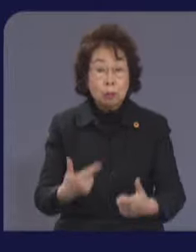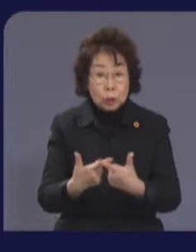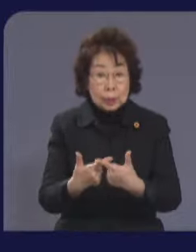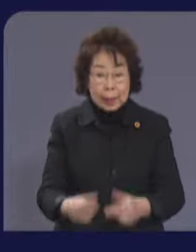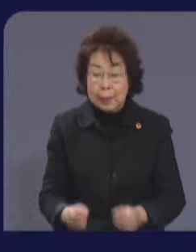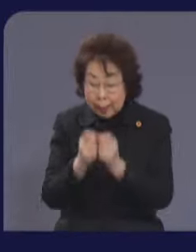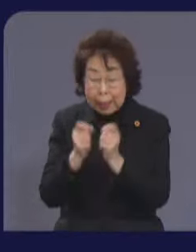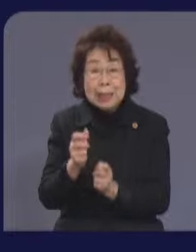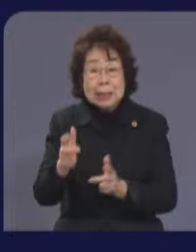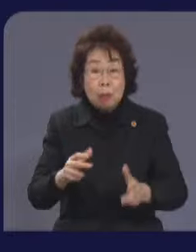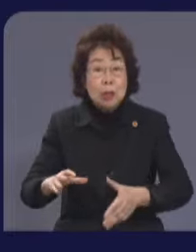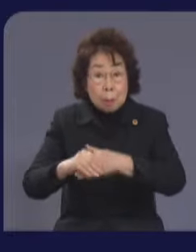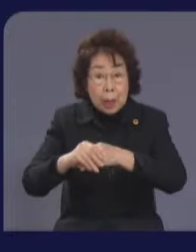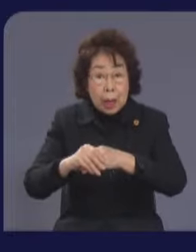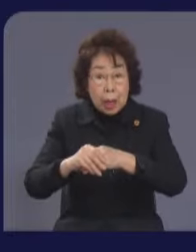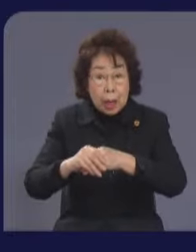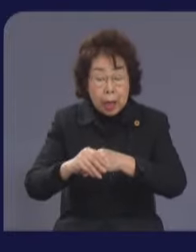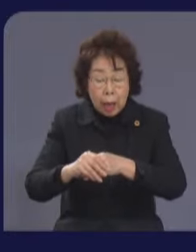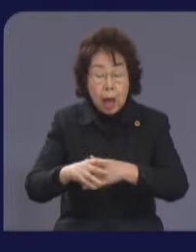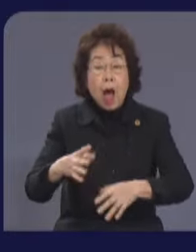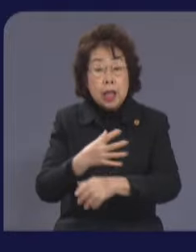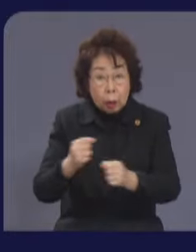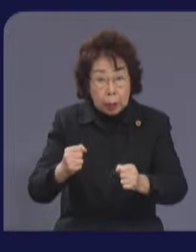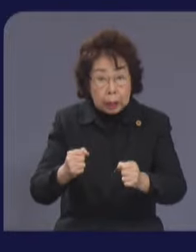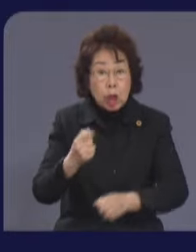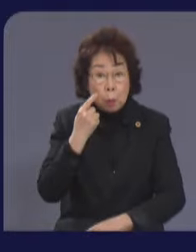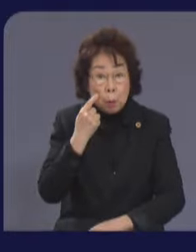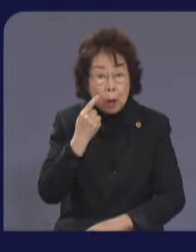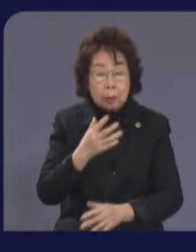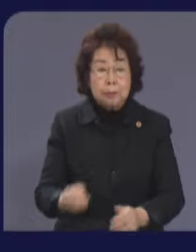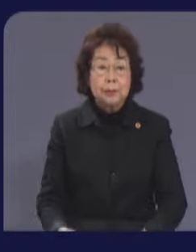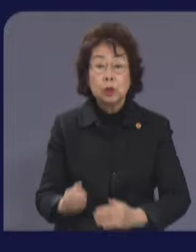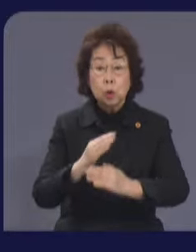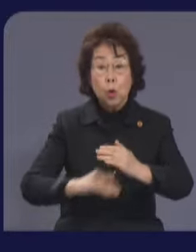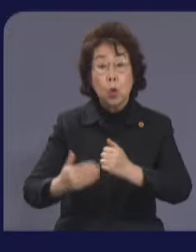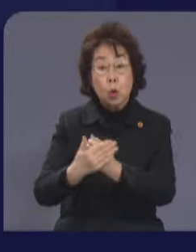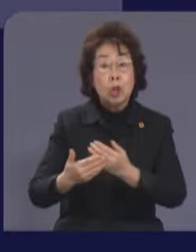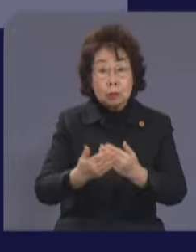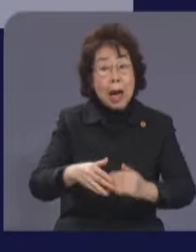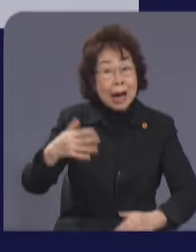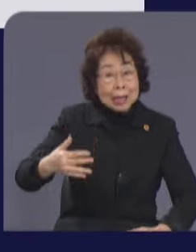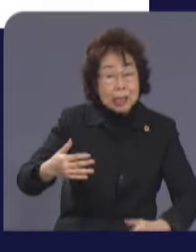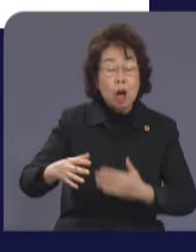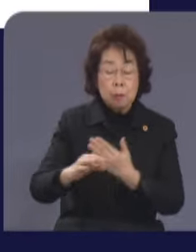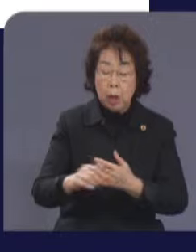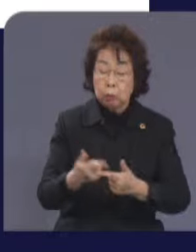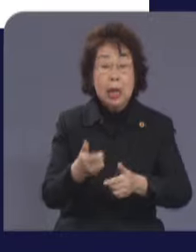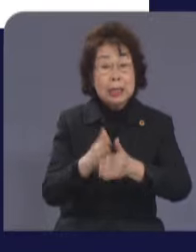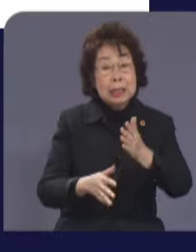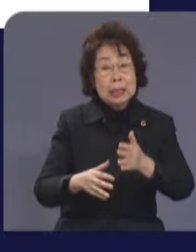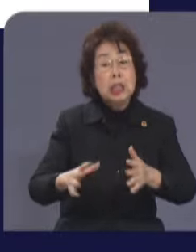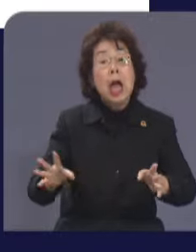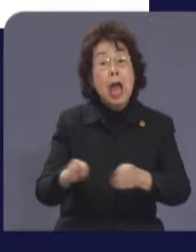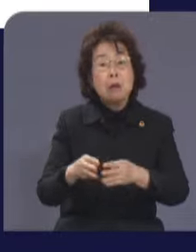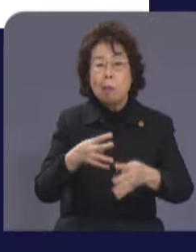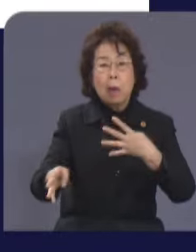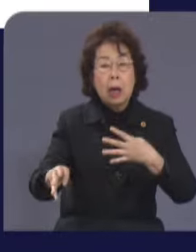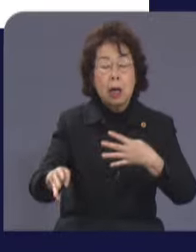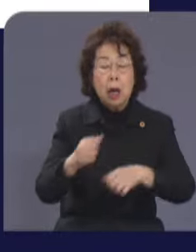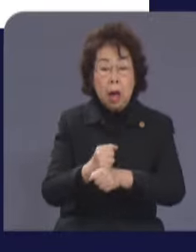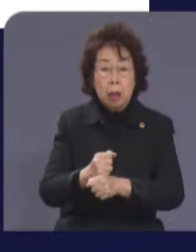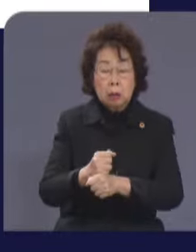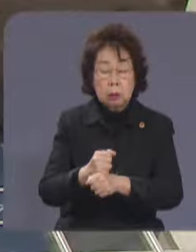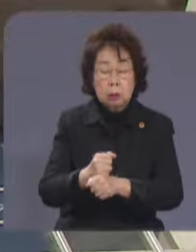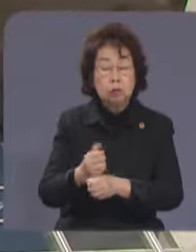부산시와 이 민간 사업자가 맺은 공공기여 협약서를 보면 공공기여를 이행하지 않을 경우 부산시가 협약을 해제할 수 있도록